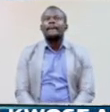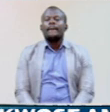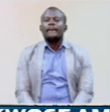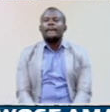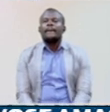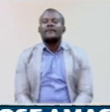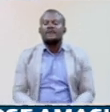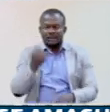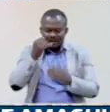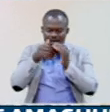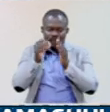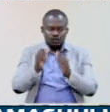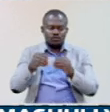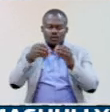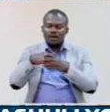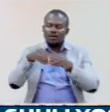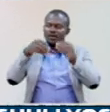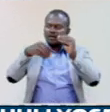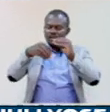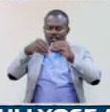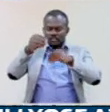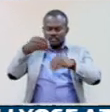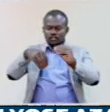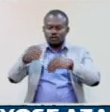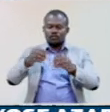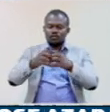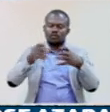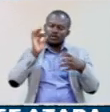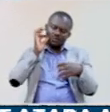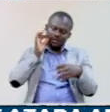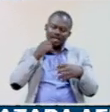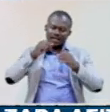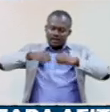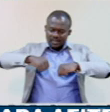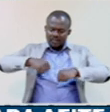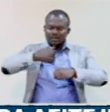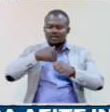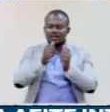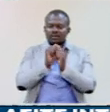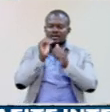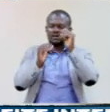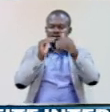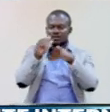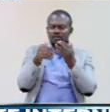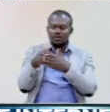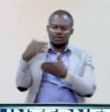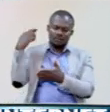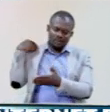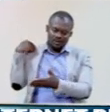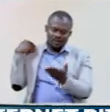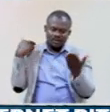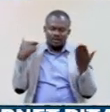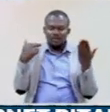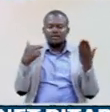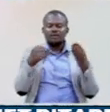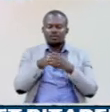uhawe nk'isoko ryo gutubura imbuto runaka, haba hari amasezerano agiranye n'urwego rushinzwe